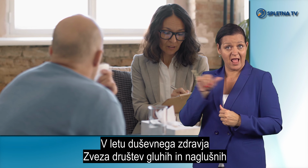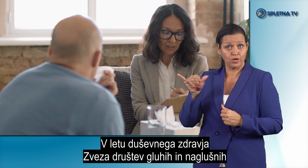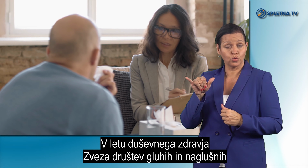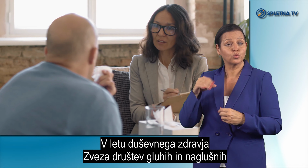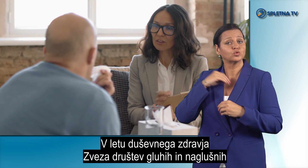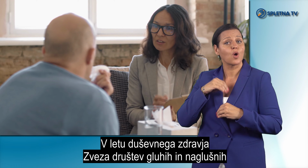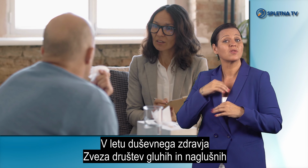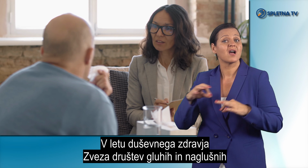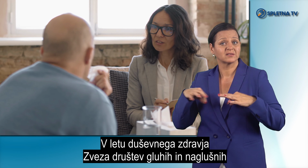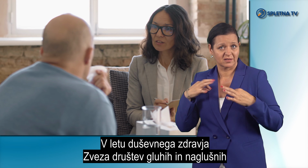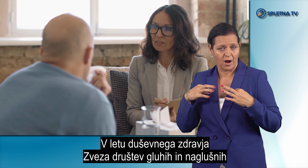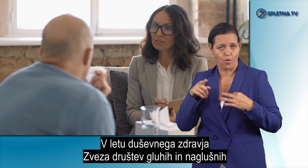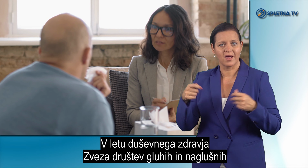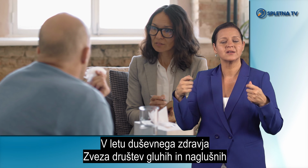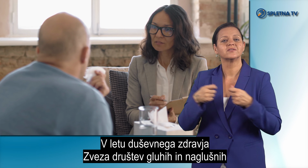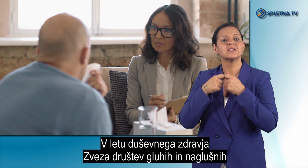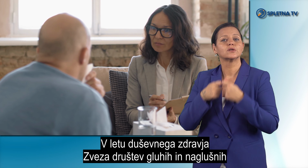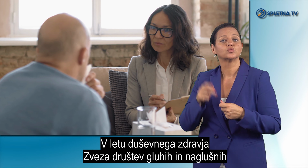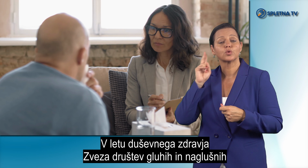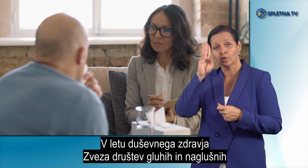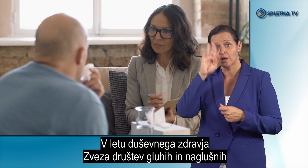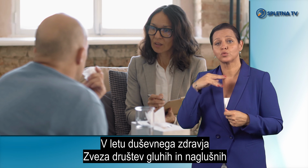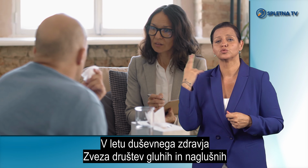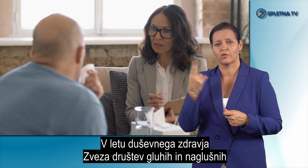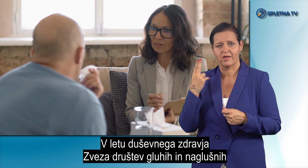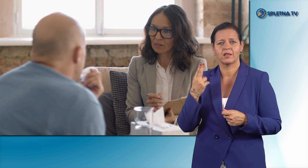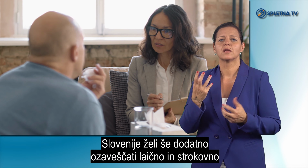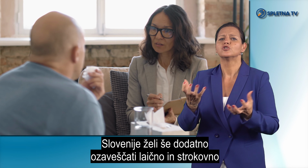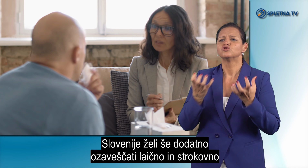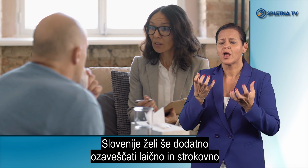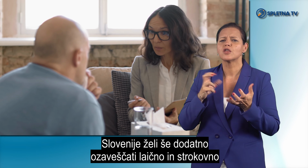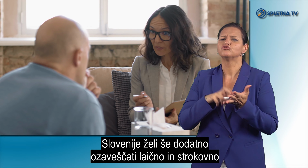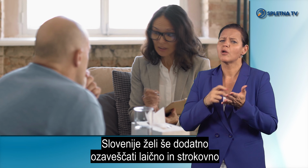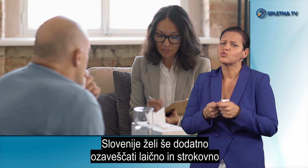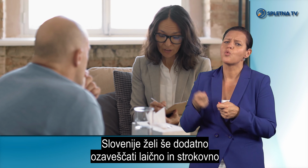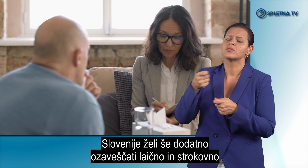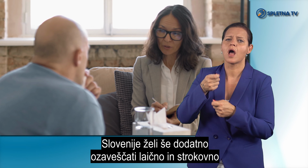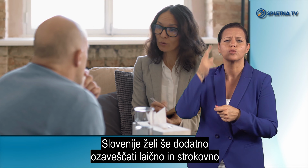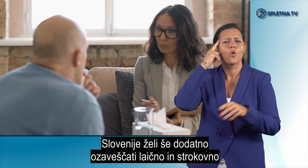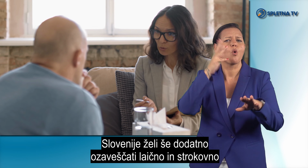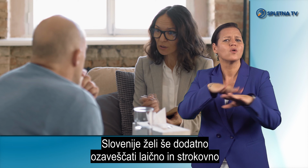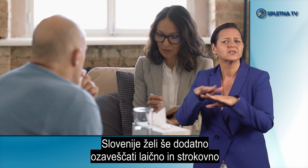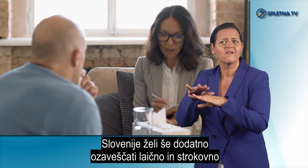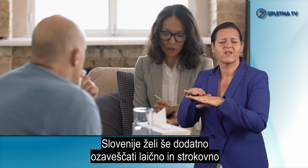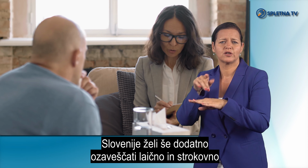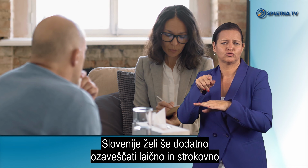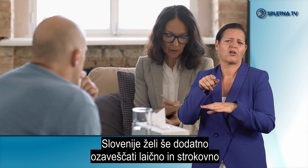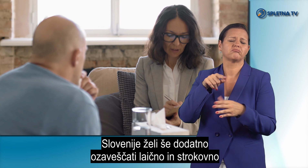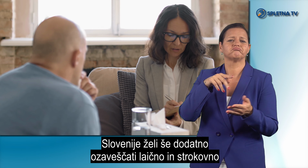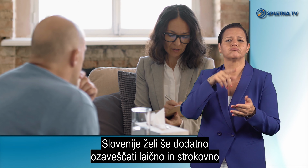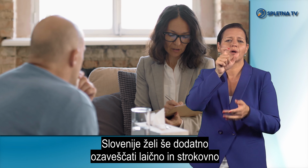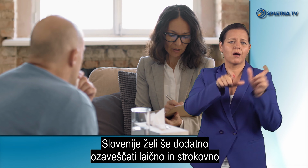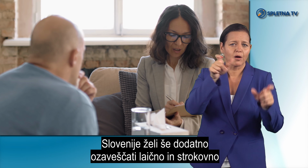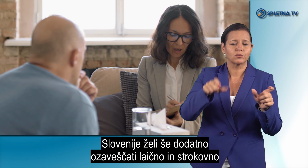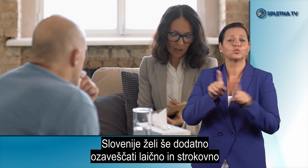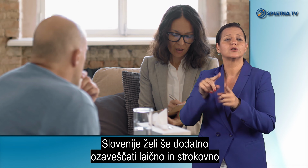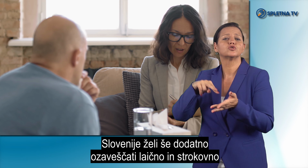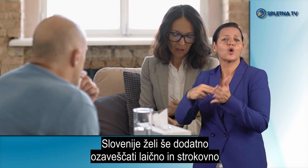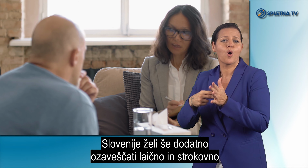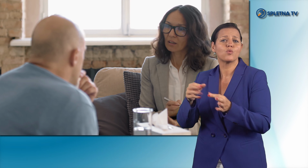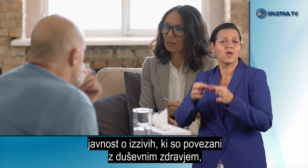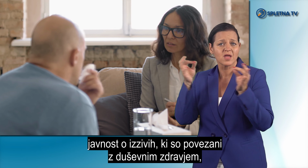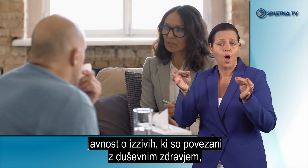V letu duševnega zdravja Zveza društev gluhih in naglušnih Slovenije želi še dodatno ozaveščati laično in strokovno javnost o